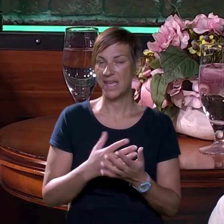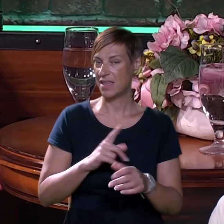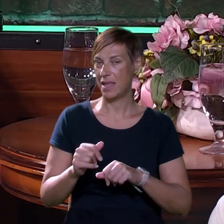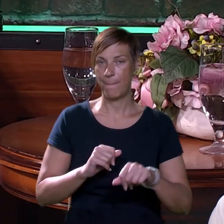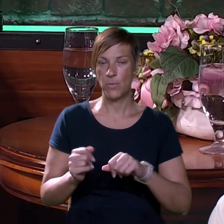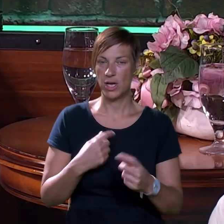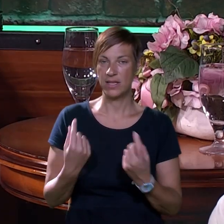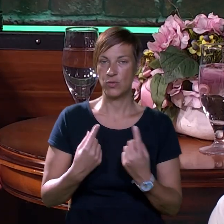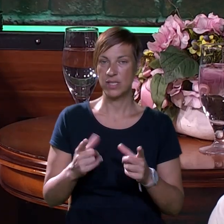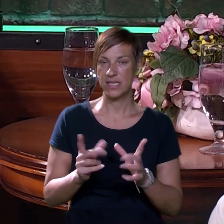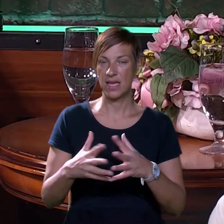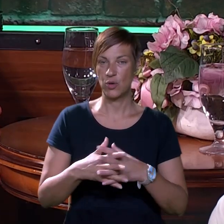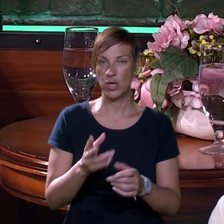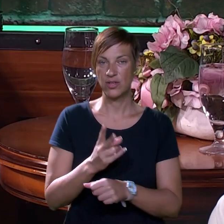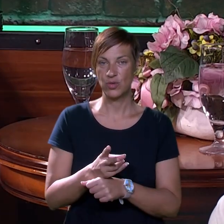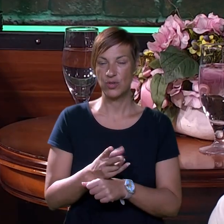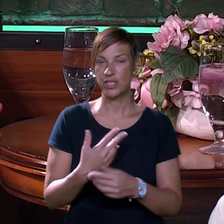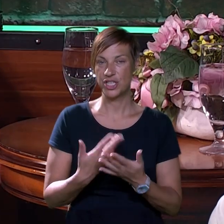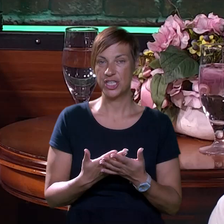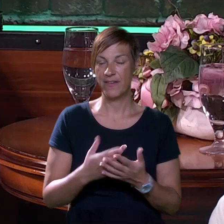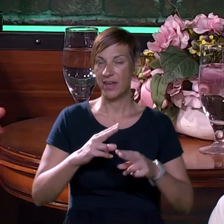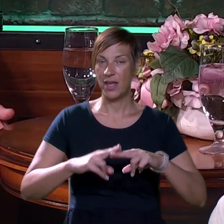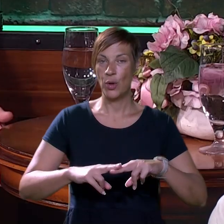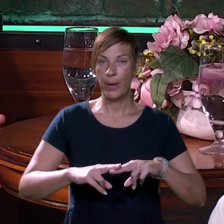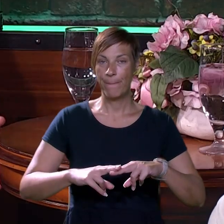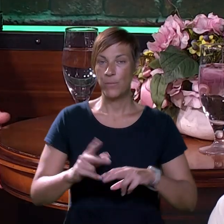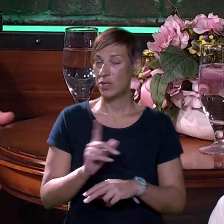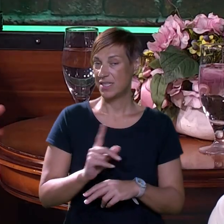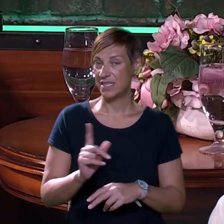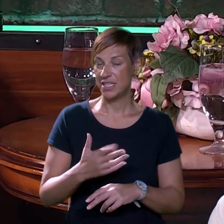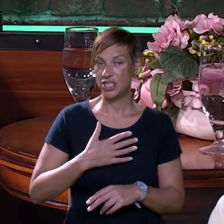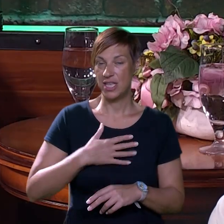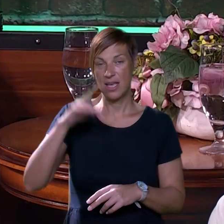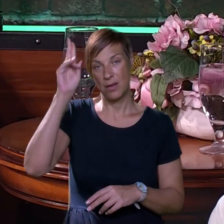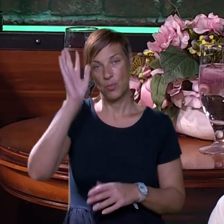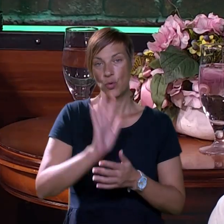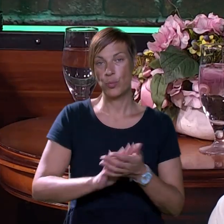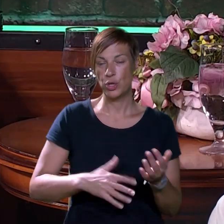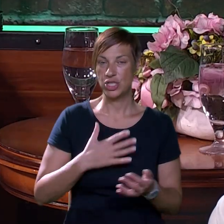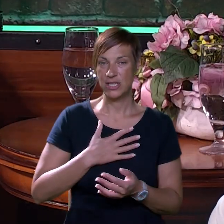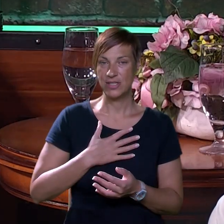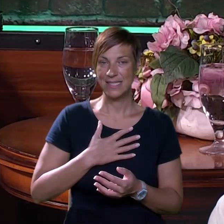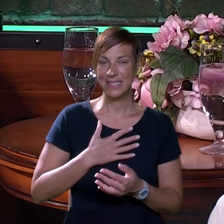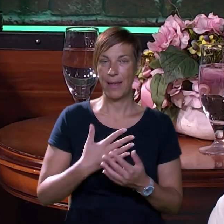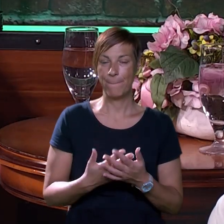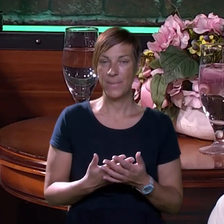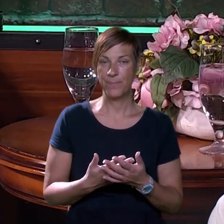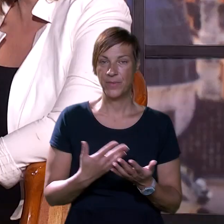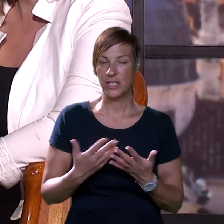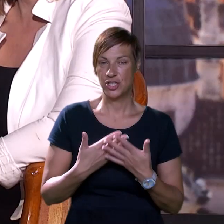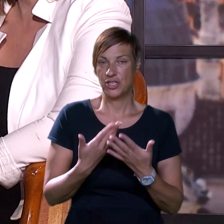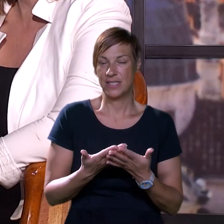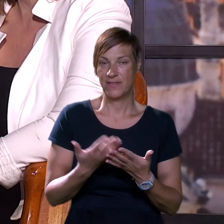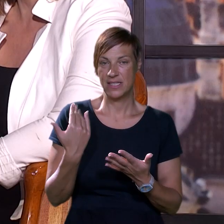ni politiku, ni stanje u gradu, ni u državi, ni u bolnici. Nigdje. Ja mogu krenuti od sebe.